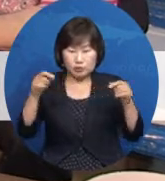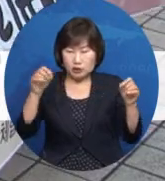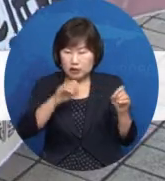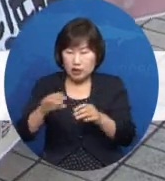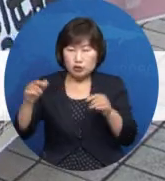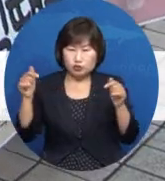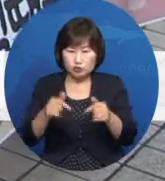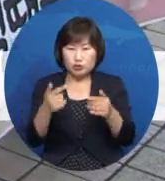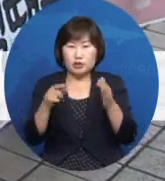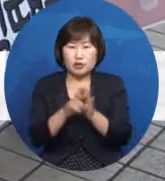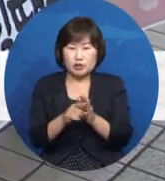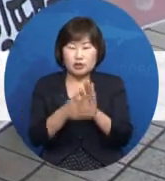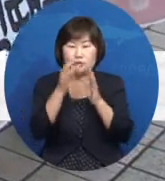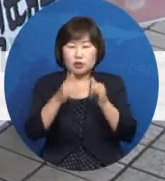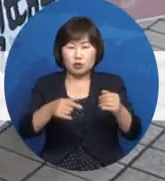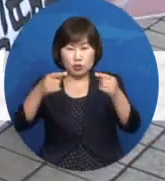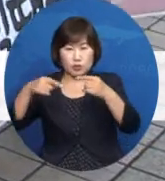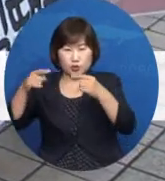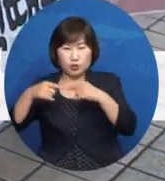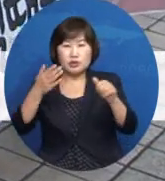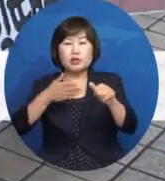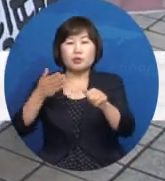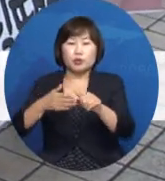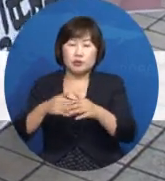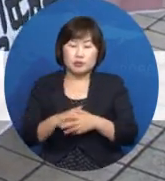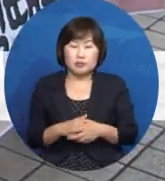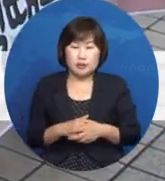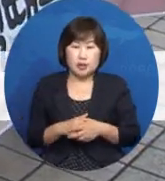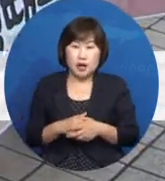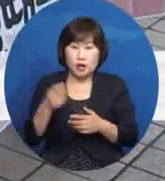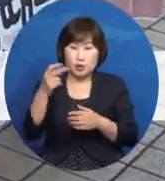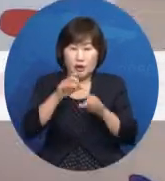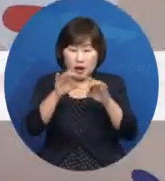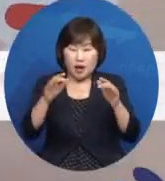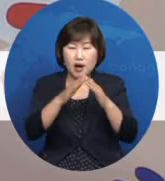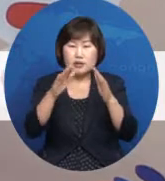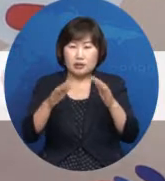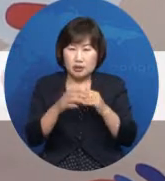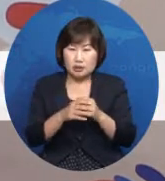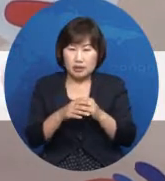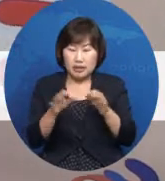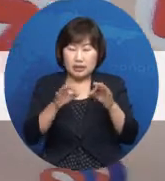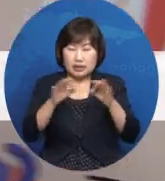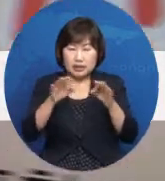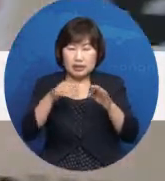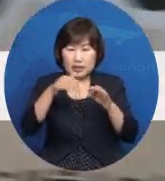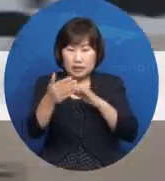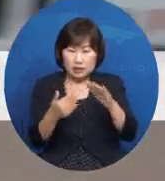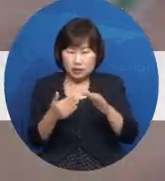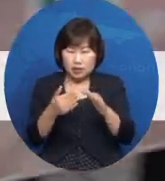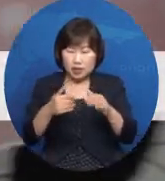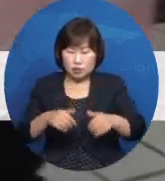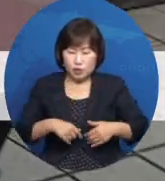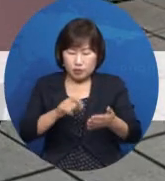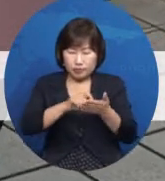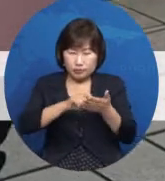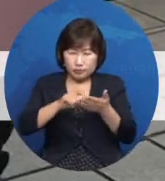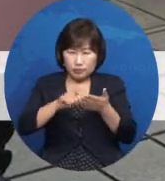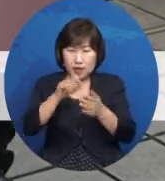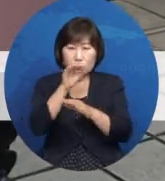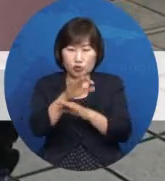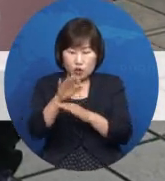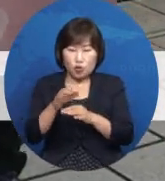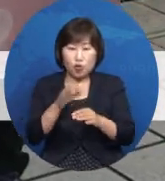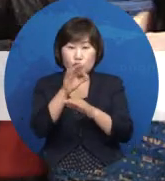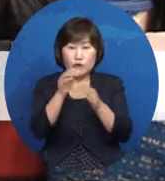줄이기에 시민들이 동참해줄 것을 당부했습니다. 또한 각 가정에서는 장보기 전 필요한 품목을 메모해 구매하기, 구매